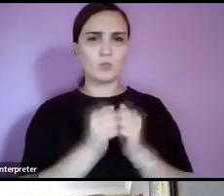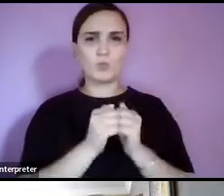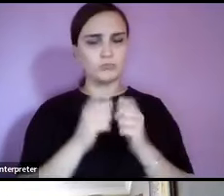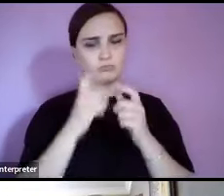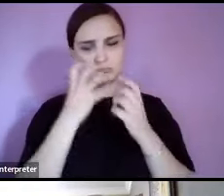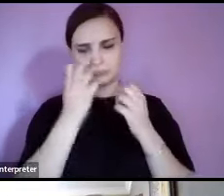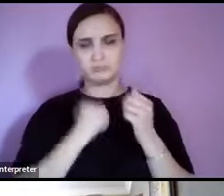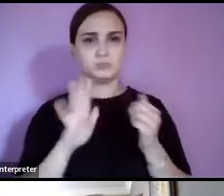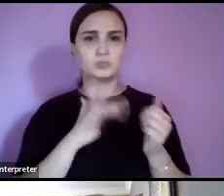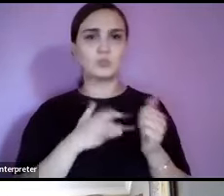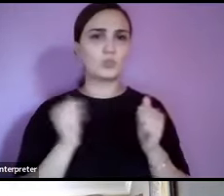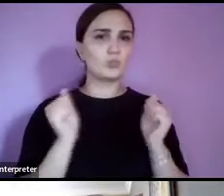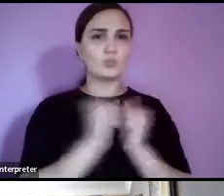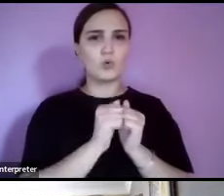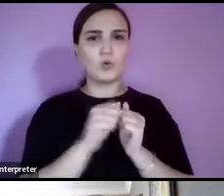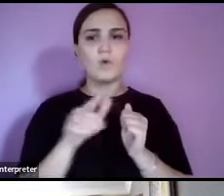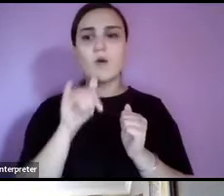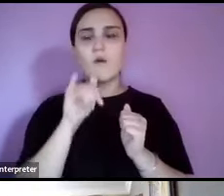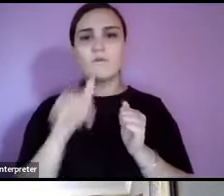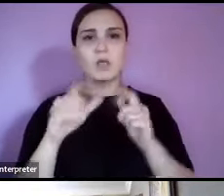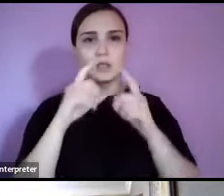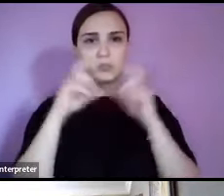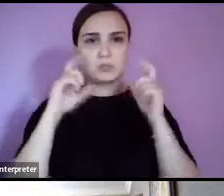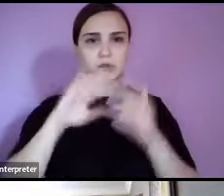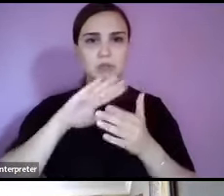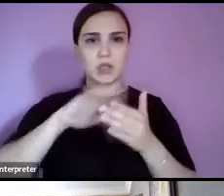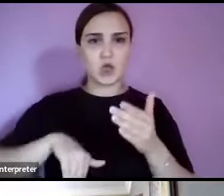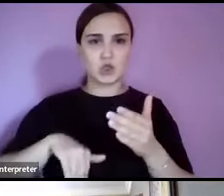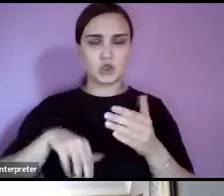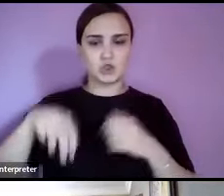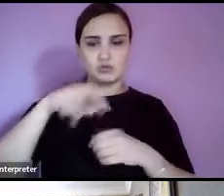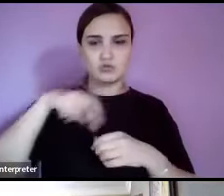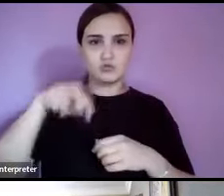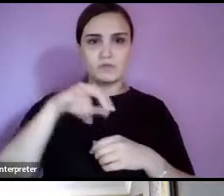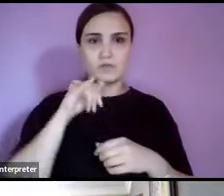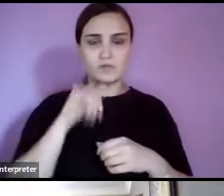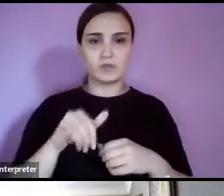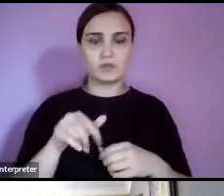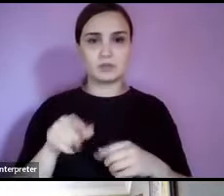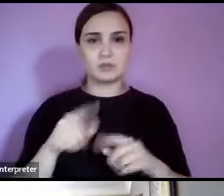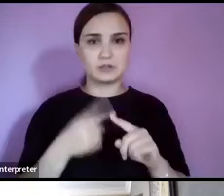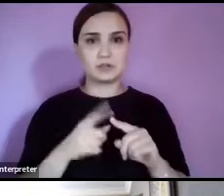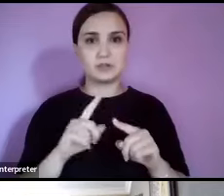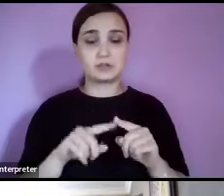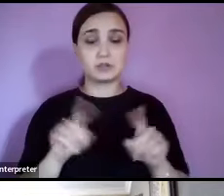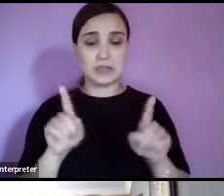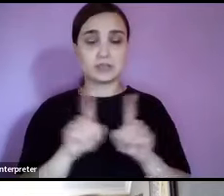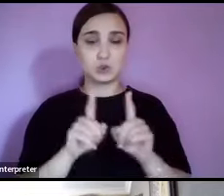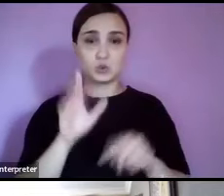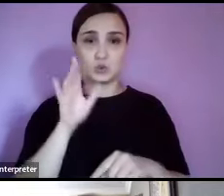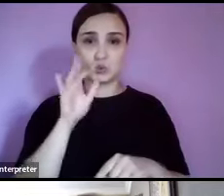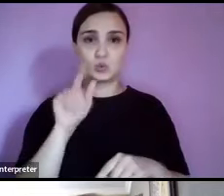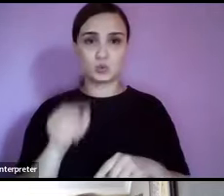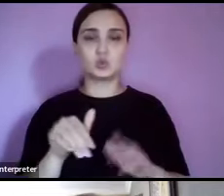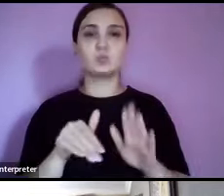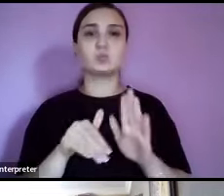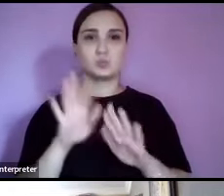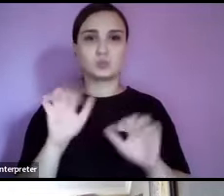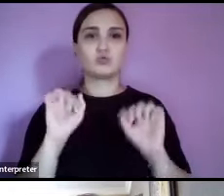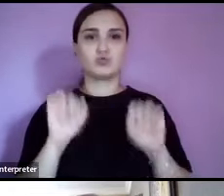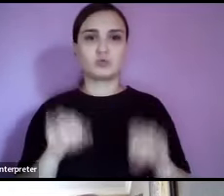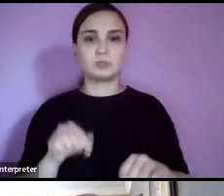ნიღბის გარეშე, იქაც სადაც ამის ეს უკვე ცდება რაღაც გონივრულ ფარგლებს, ასეთ შემთხვევაში უფრო შეიძლება მივიჩნიოთ სიშთულეთ